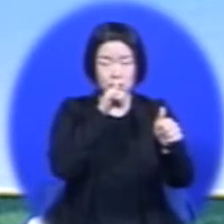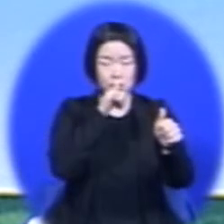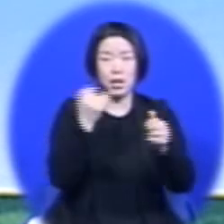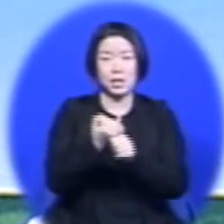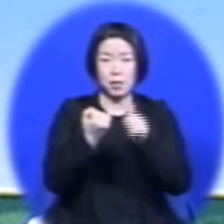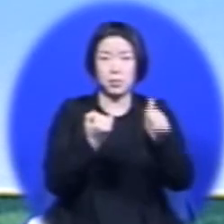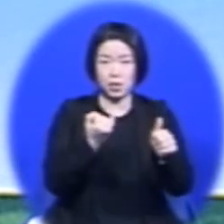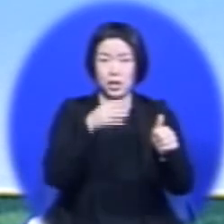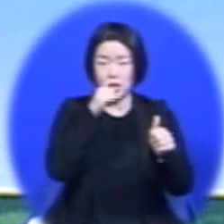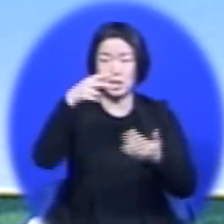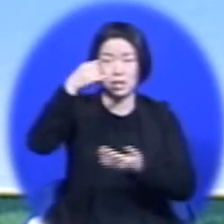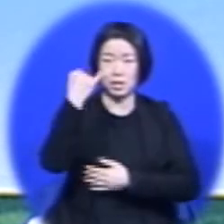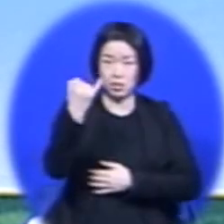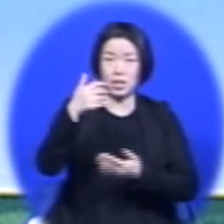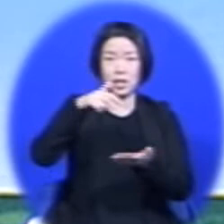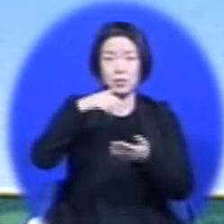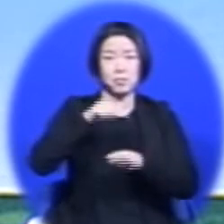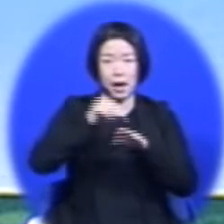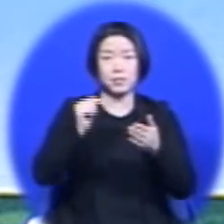여자의 심정.